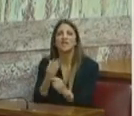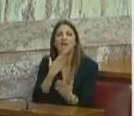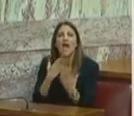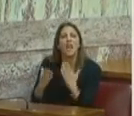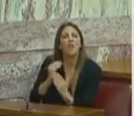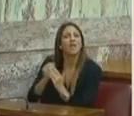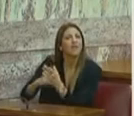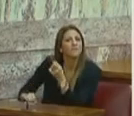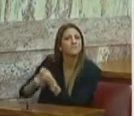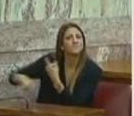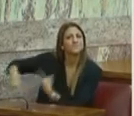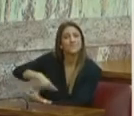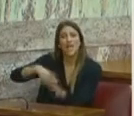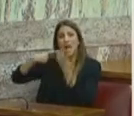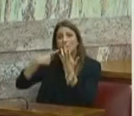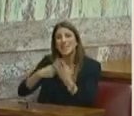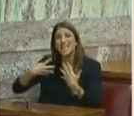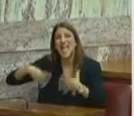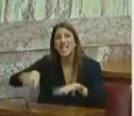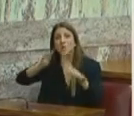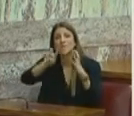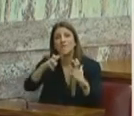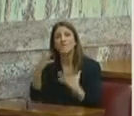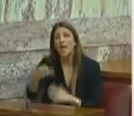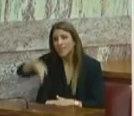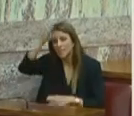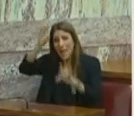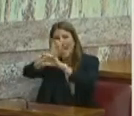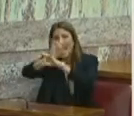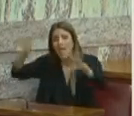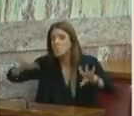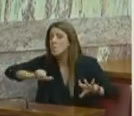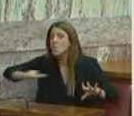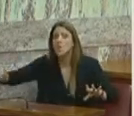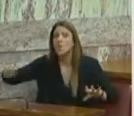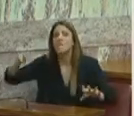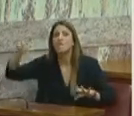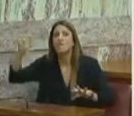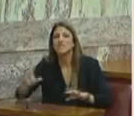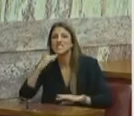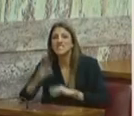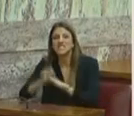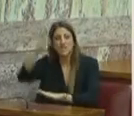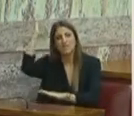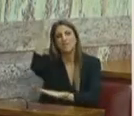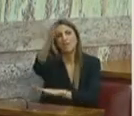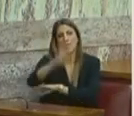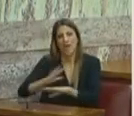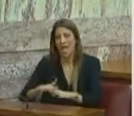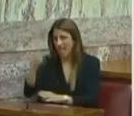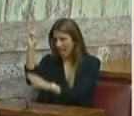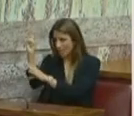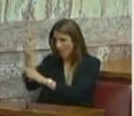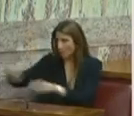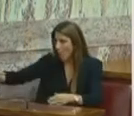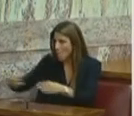το 1974 σε αυτή τη Βουλή, εκτός από τους βουλευτές της Χρυσής Αυγής. Και το θεωρούμε αυτό τίτλο τιμής.